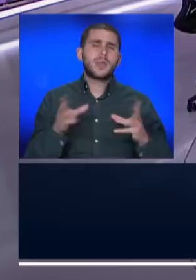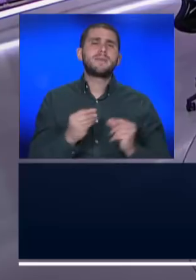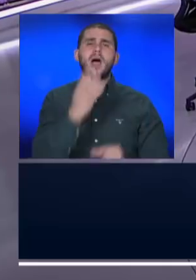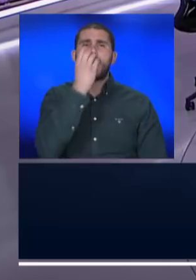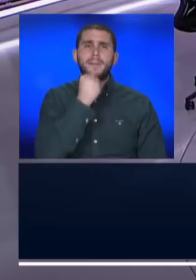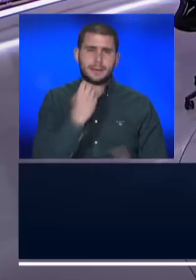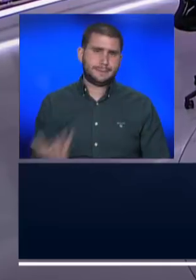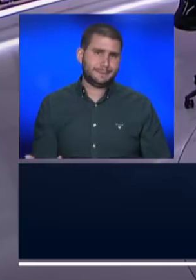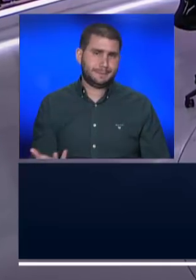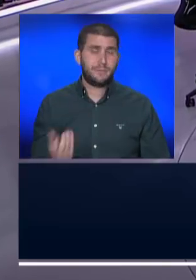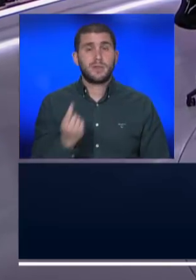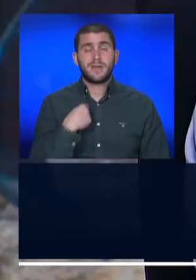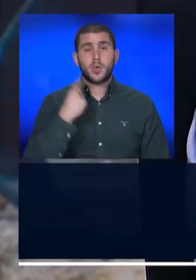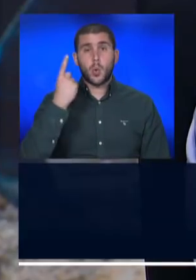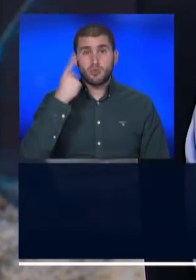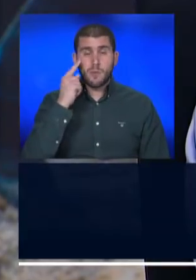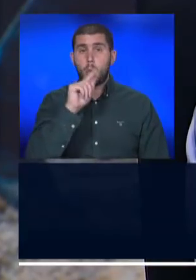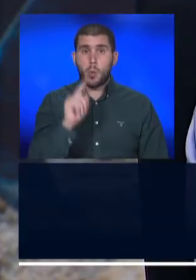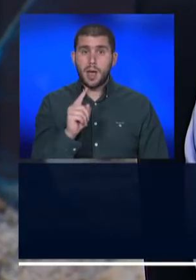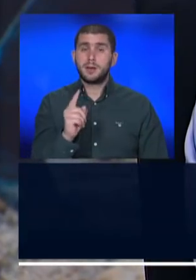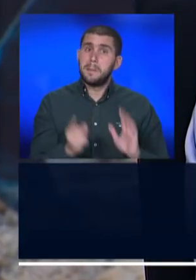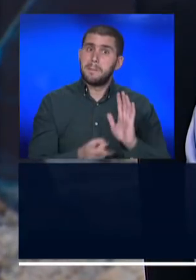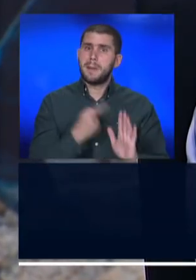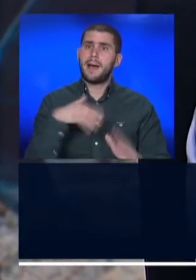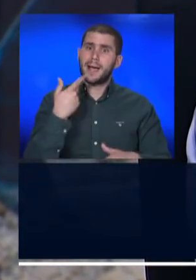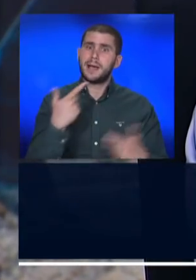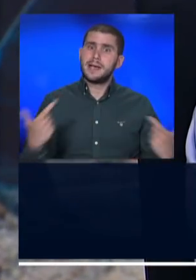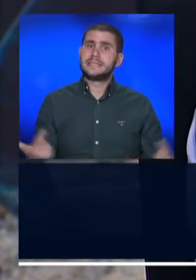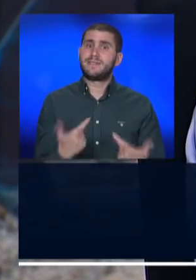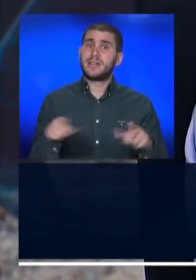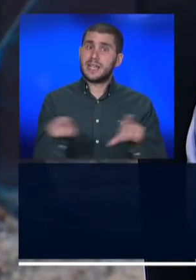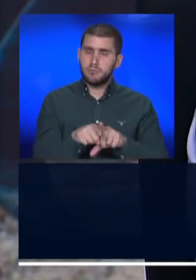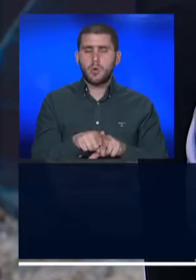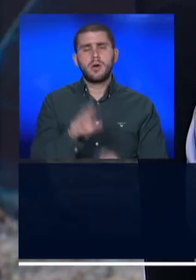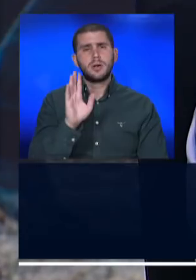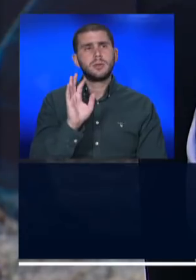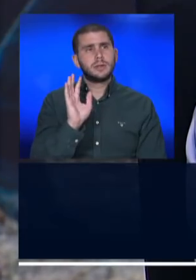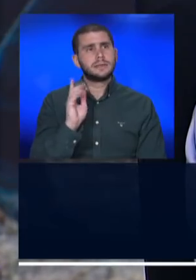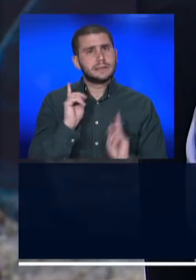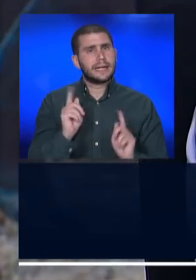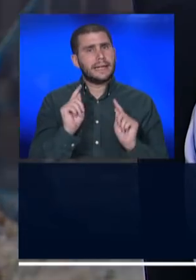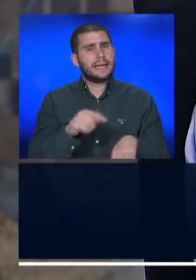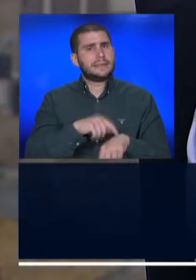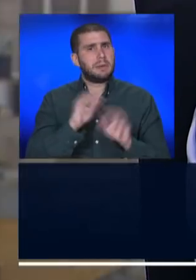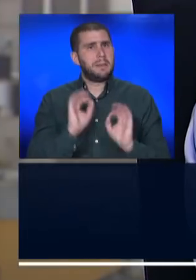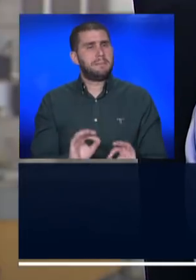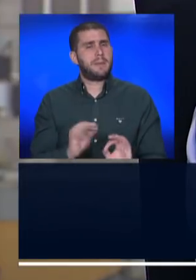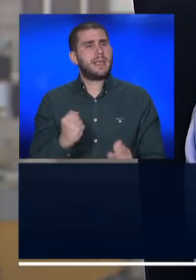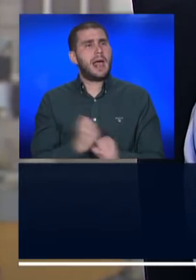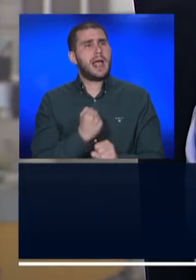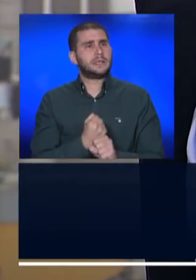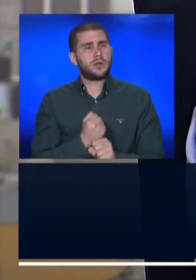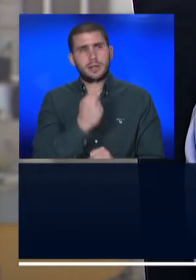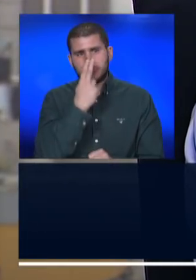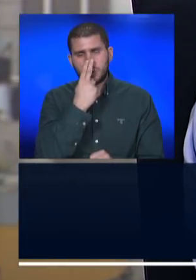חושב שאולי פעם אחת אחרי סבב כזה, גם הגיע הזמן שננסה לנסח לעצמנו לא